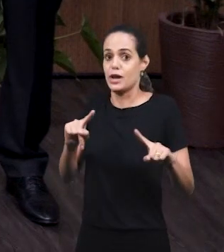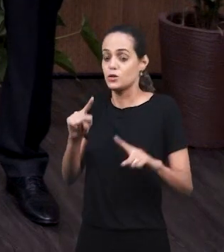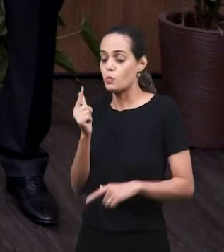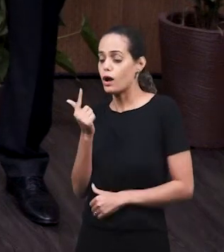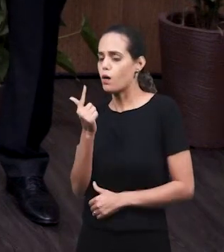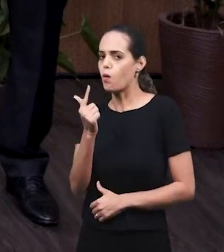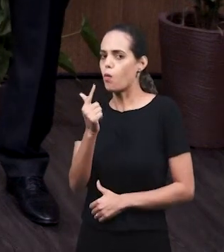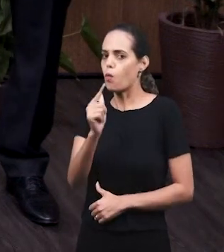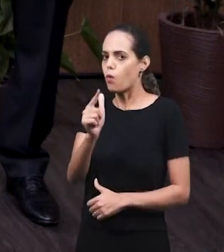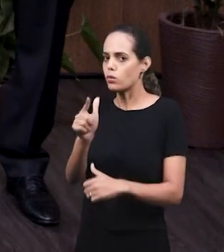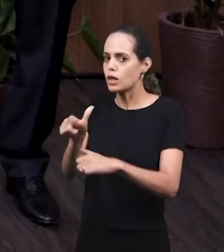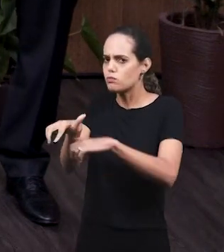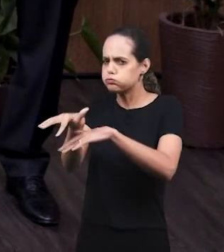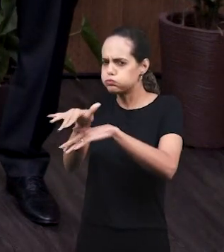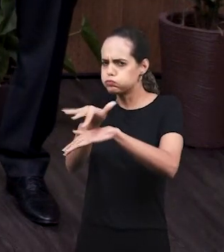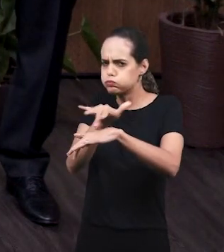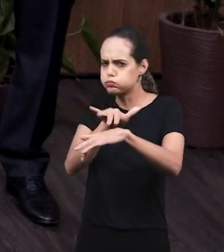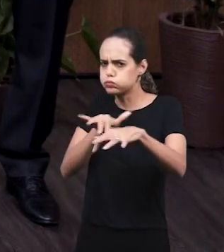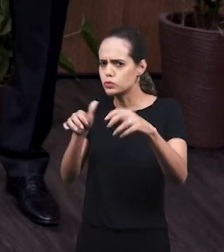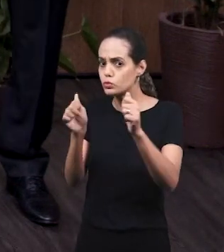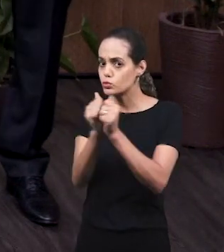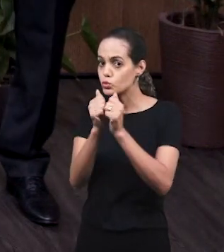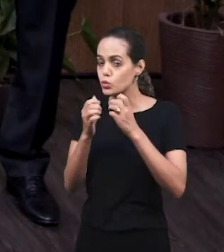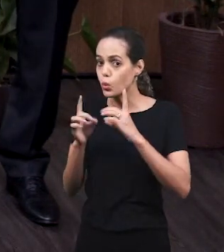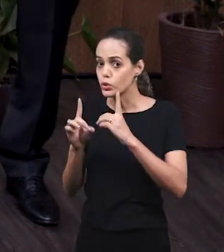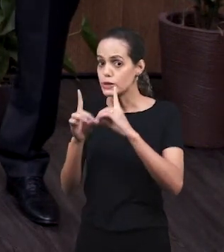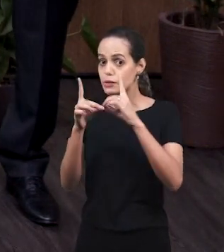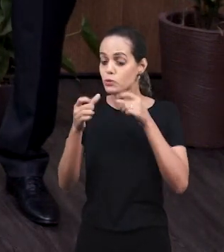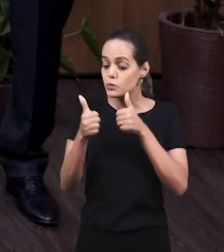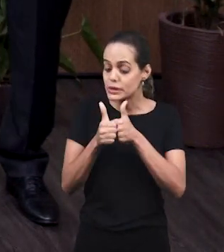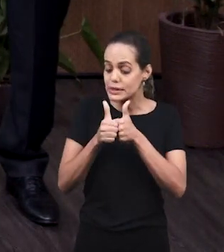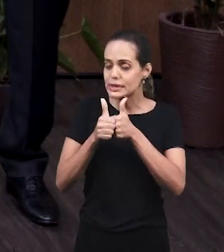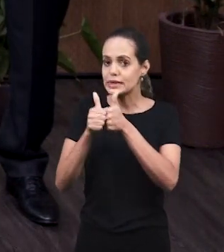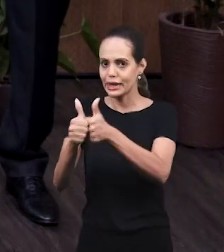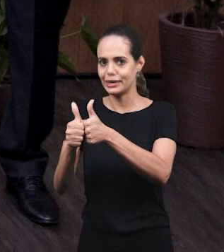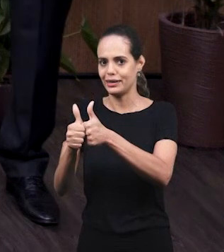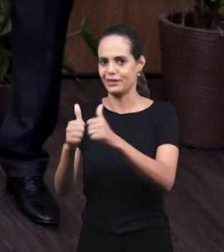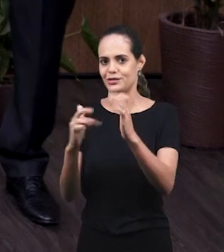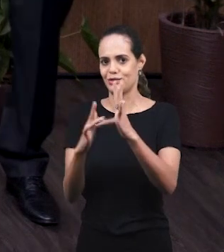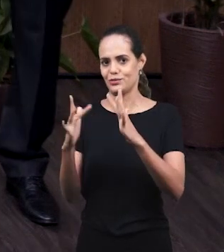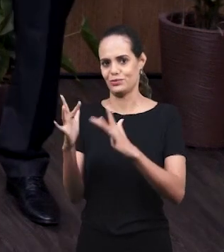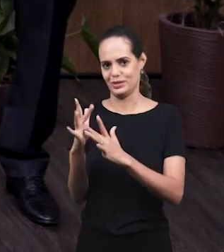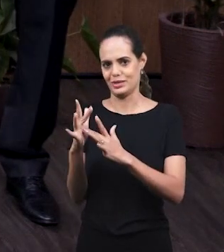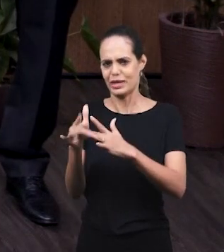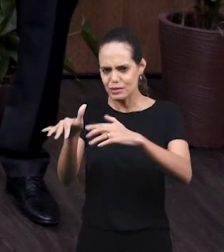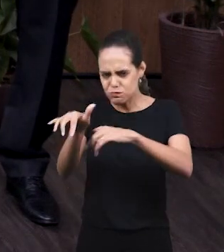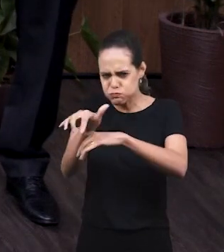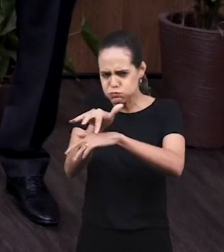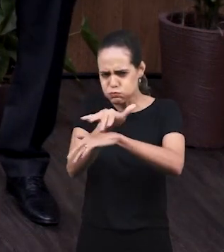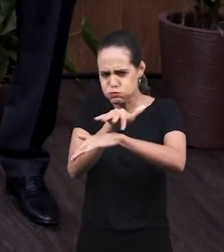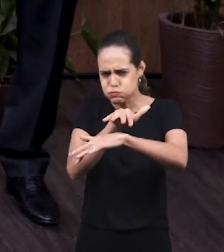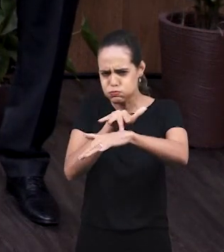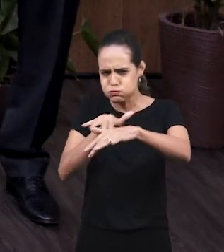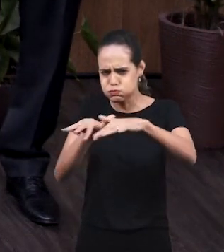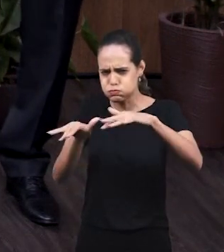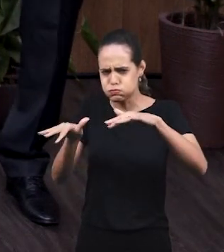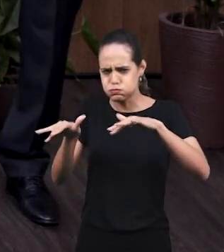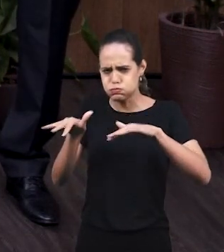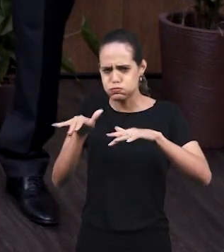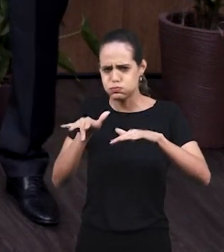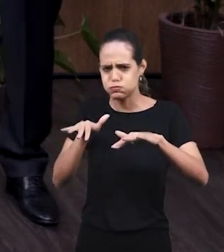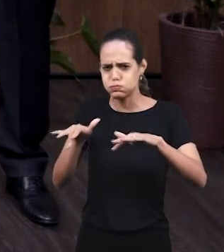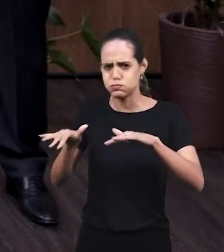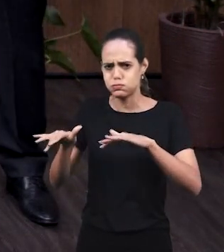les disciples, suivait le Seigneur Jésus. Cette foule qui suivait le Seigneur Jésus